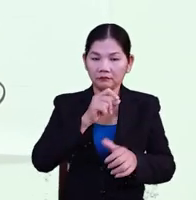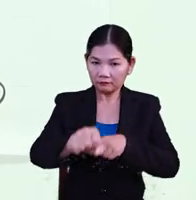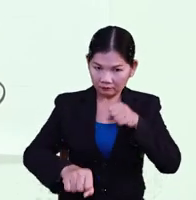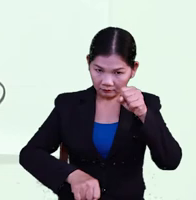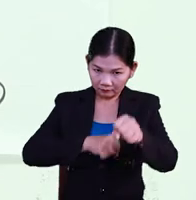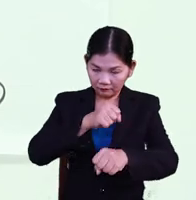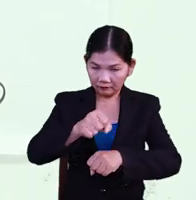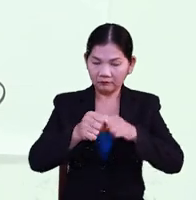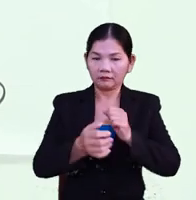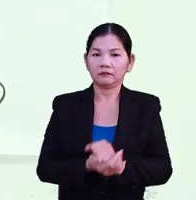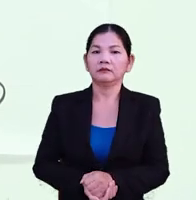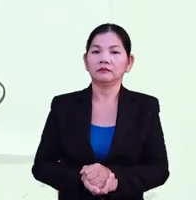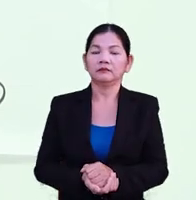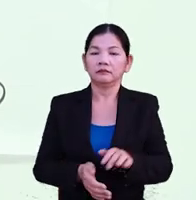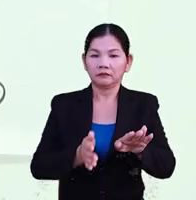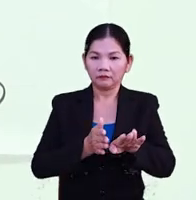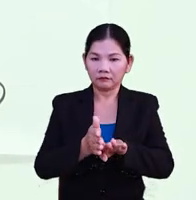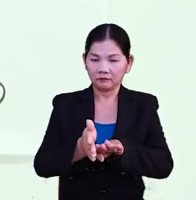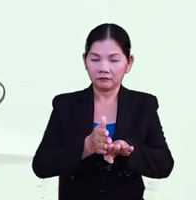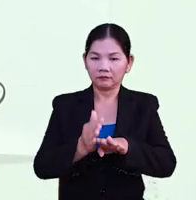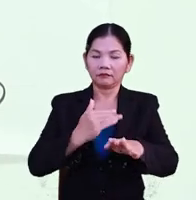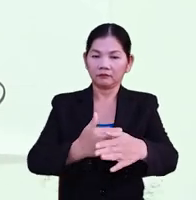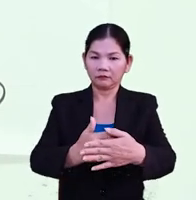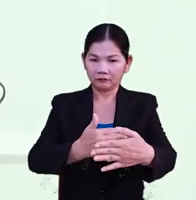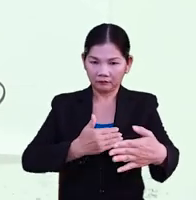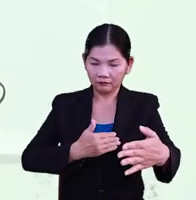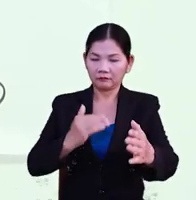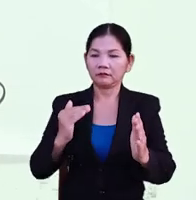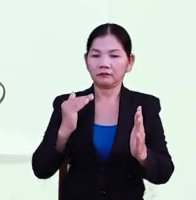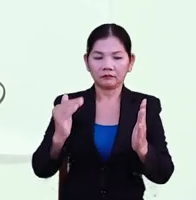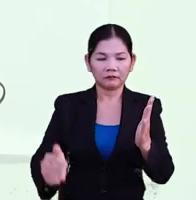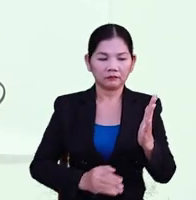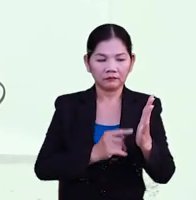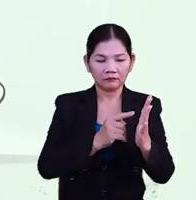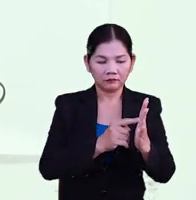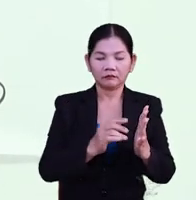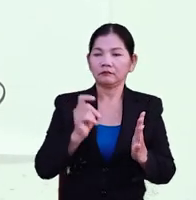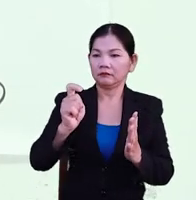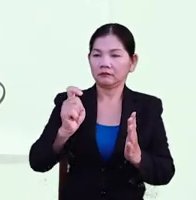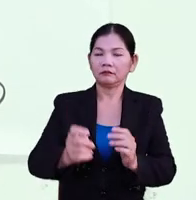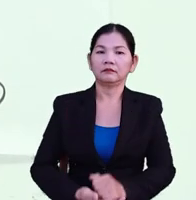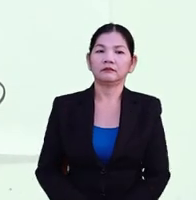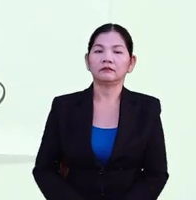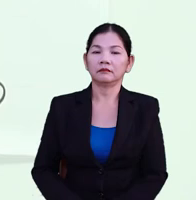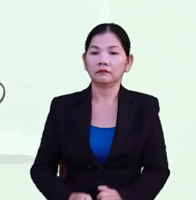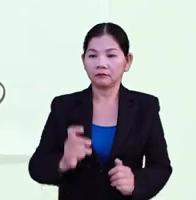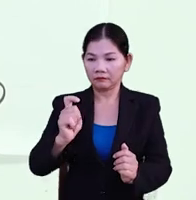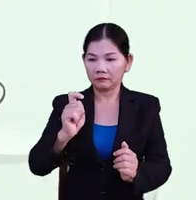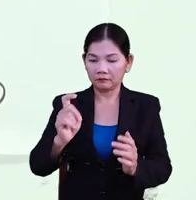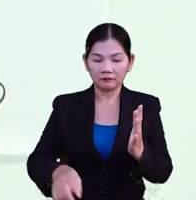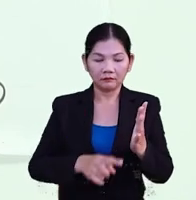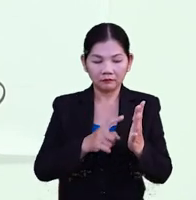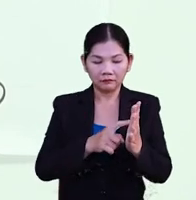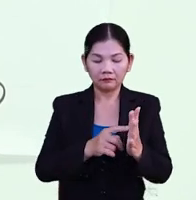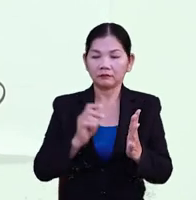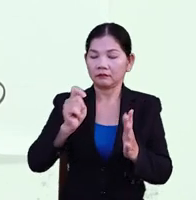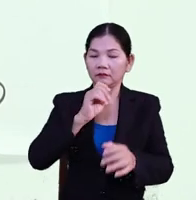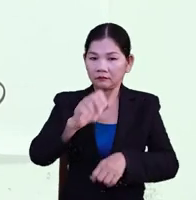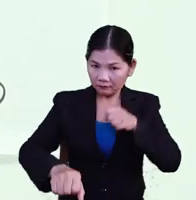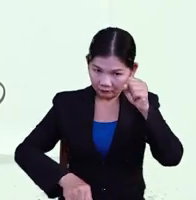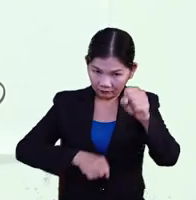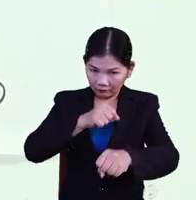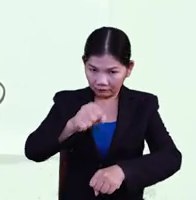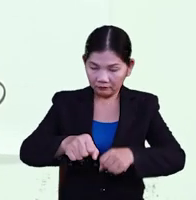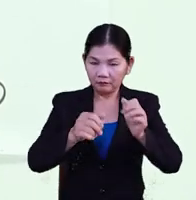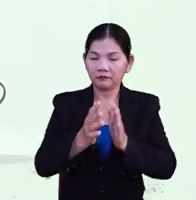ជីកកង់នៅខាងក្រោយសុកចាតោះសុកជីក